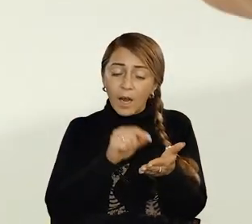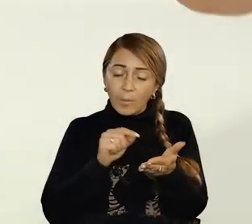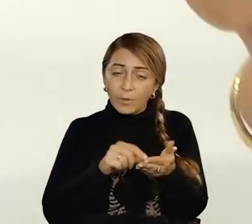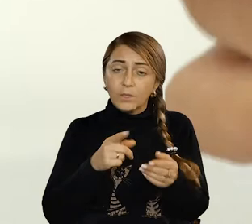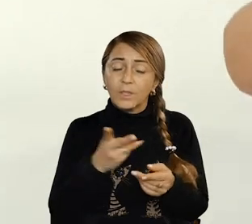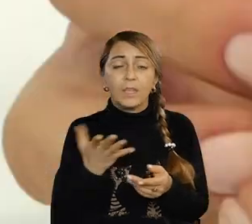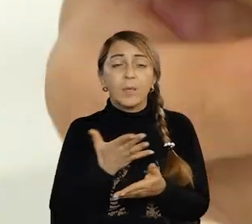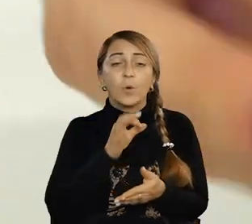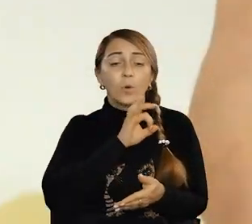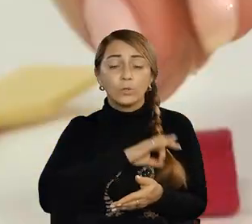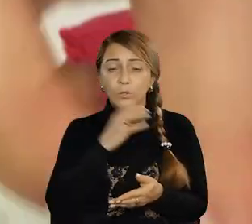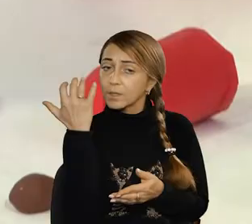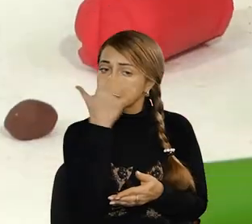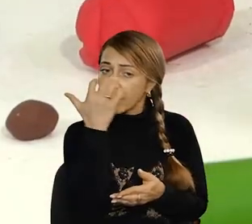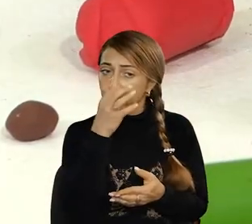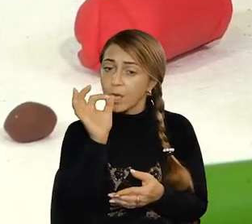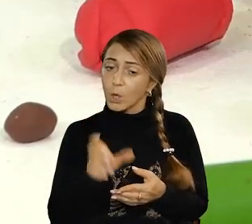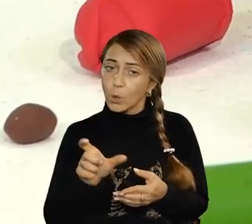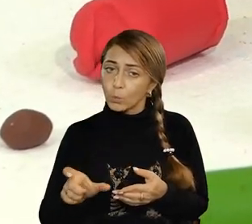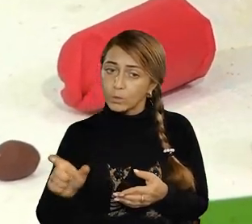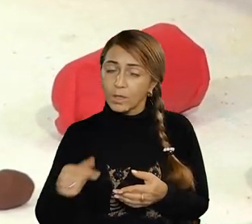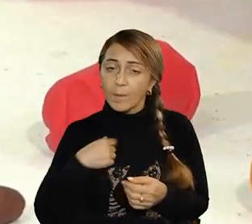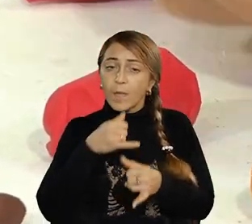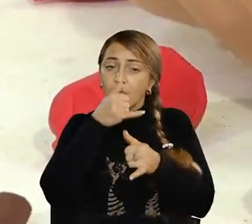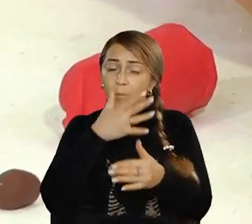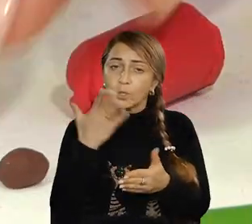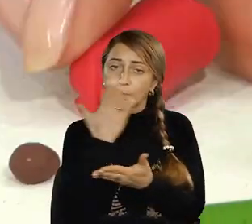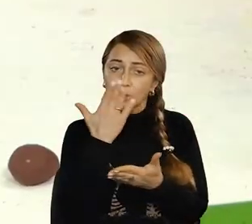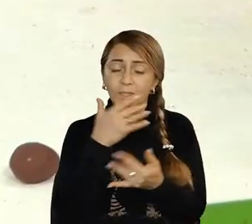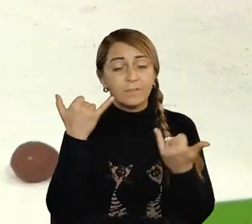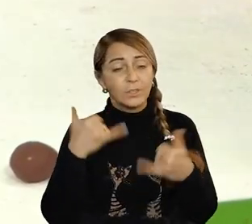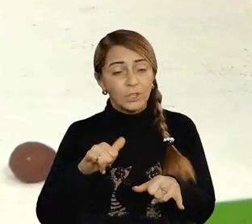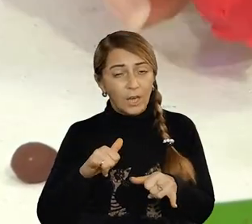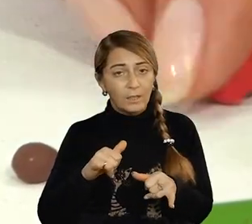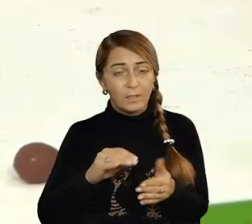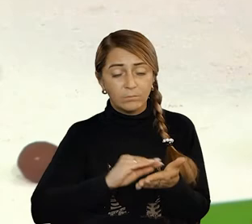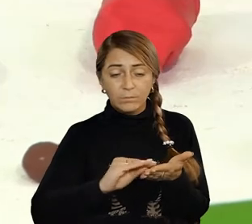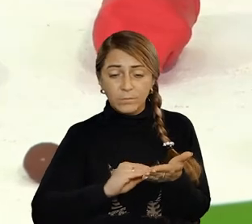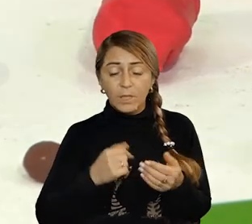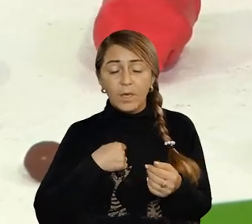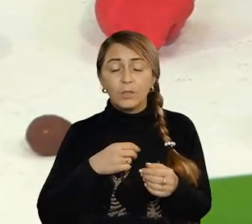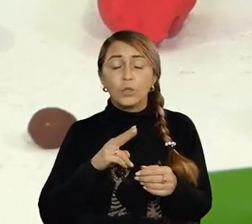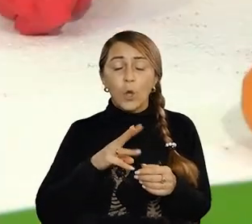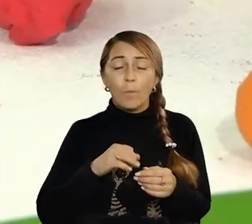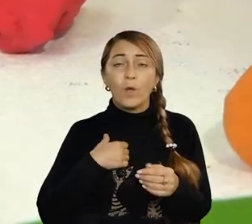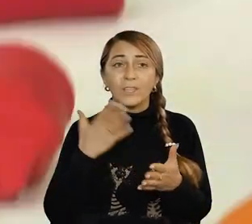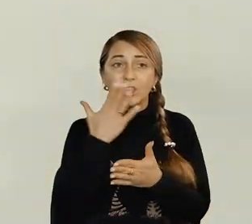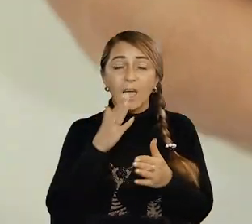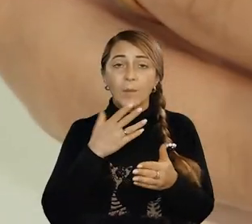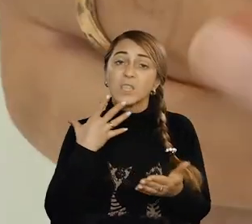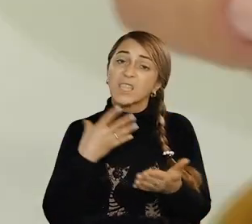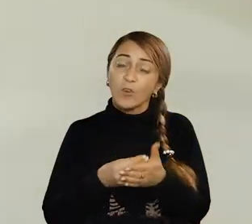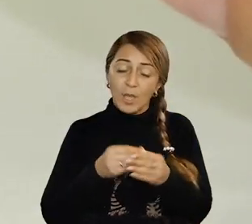яким користуються незрячі люди. Ми не можемо прочитати звичайний текст очима, тому читаємо пальцями